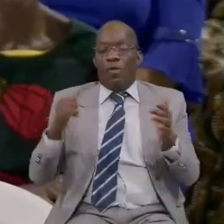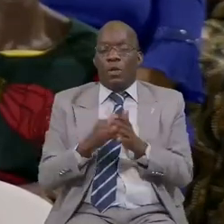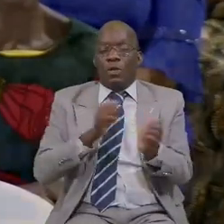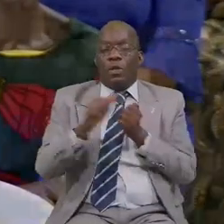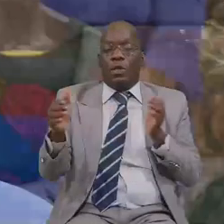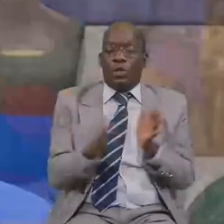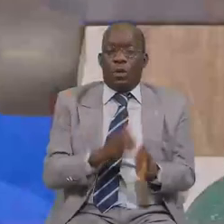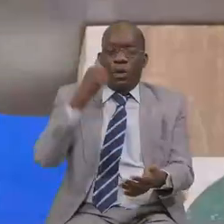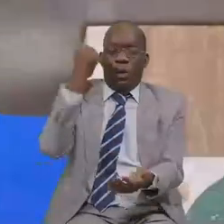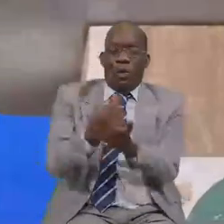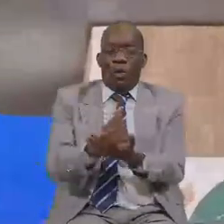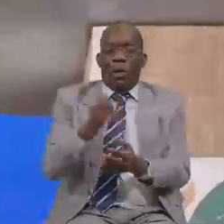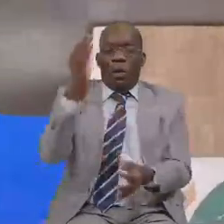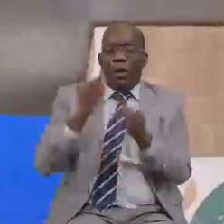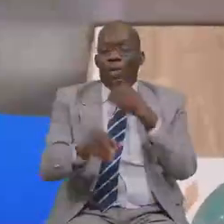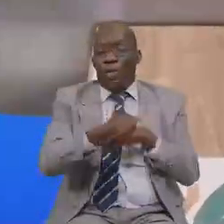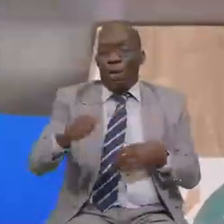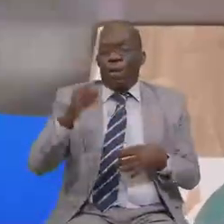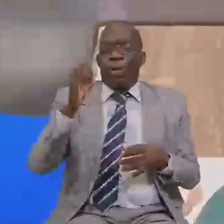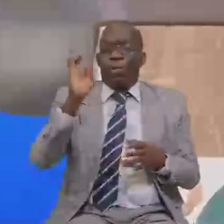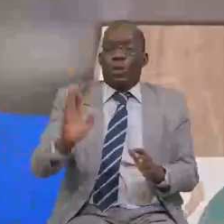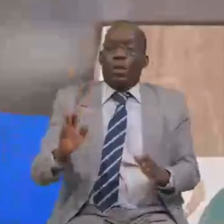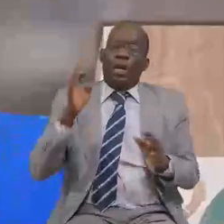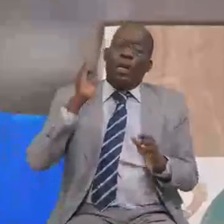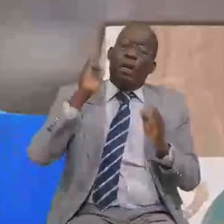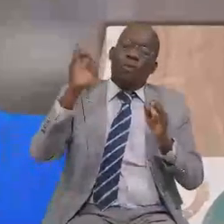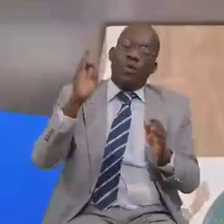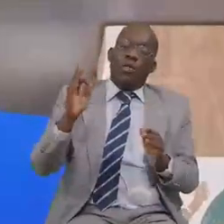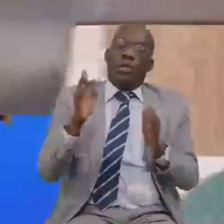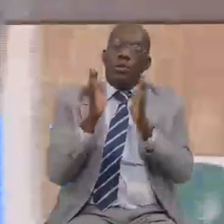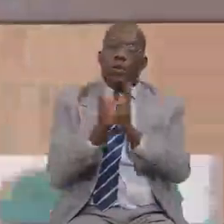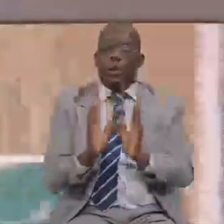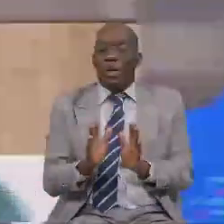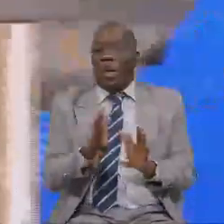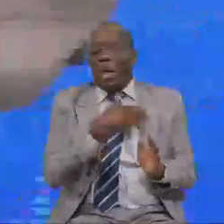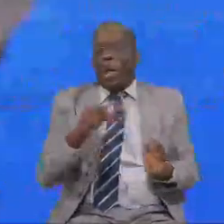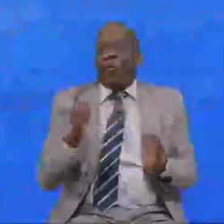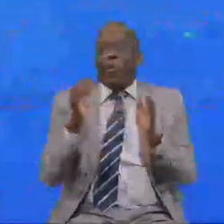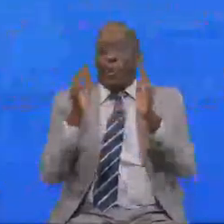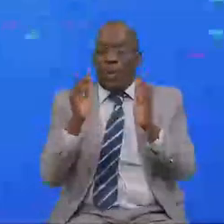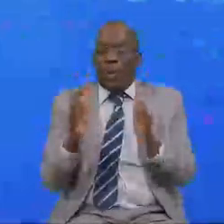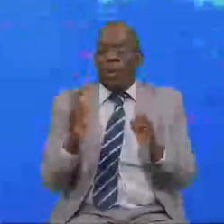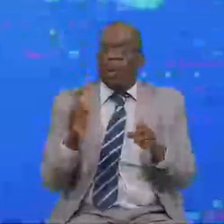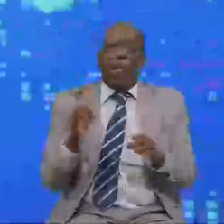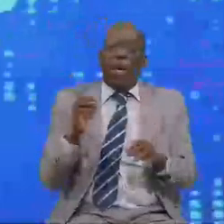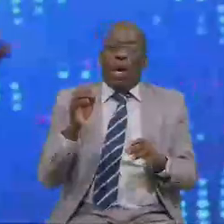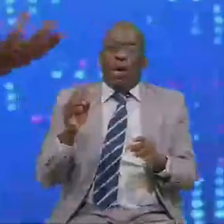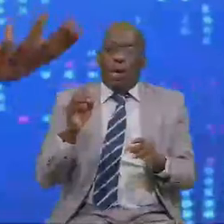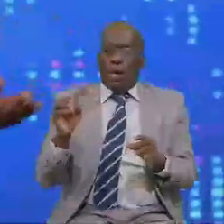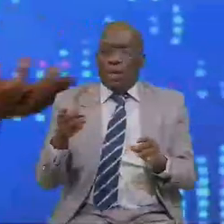Si nous prêchons et faisons tout, et les œuvres du